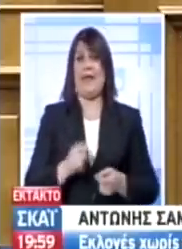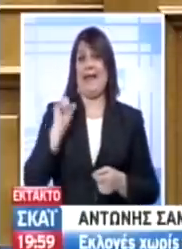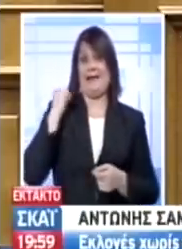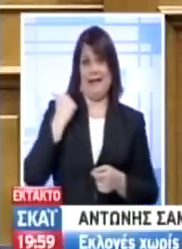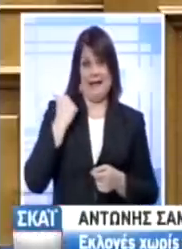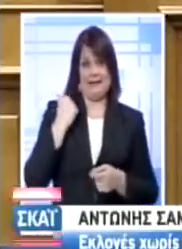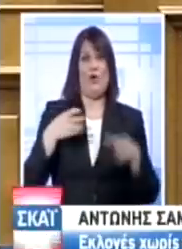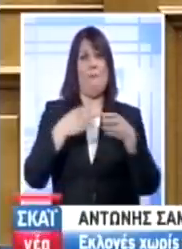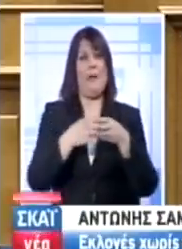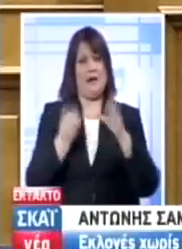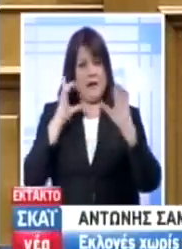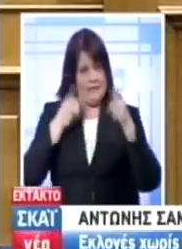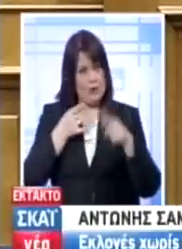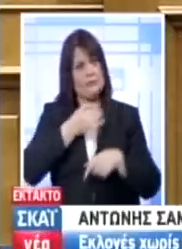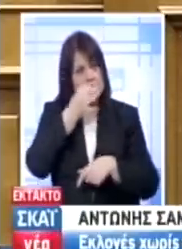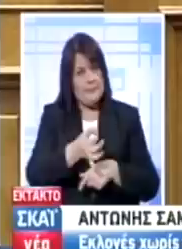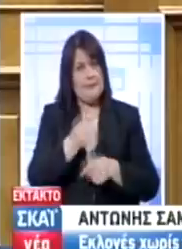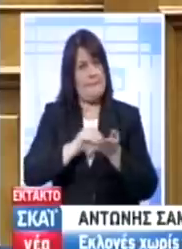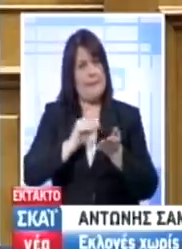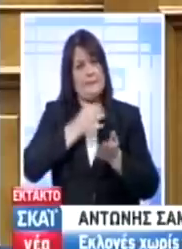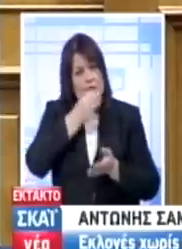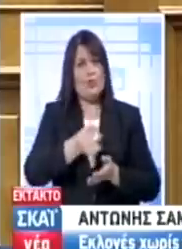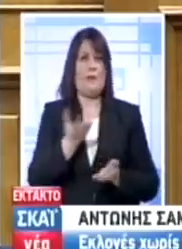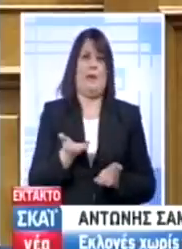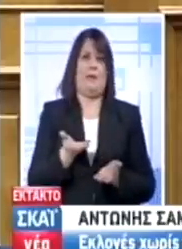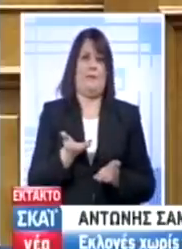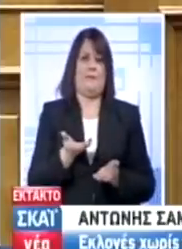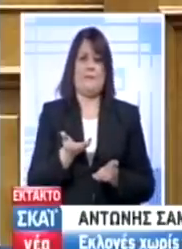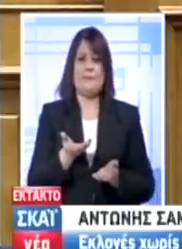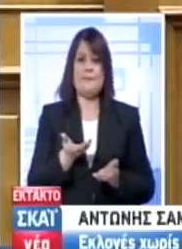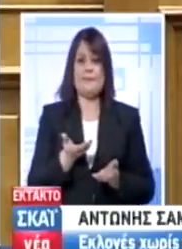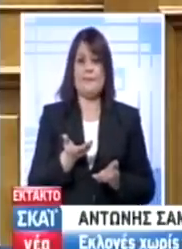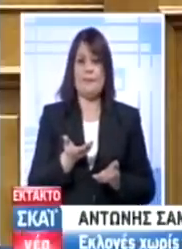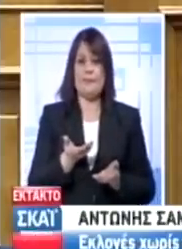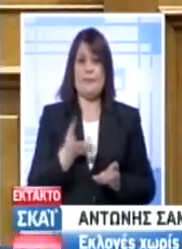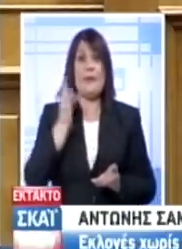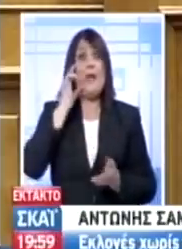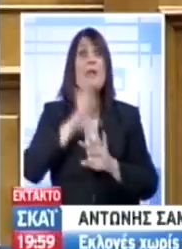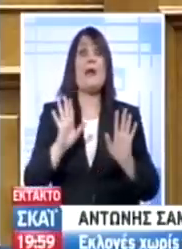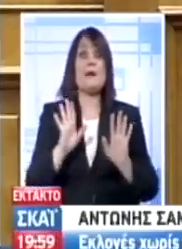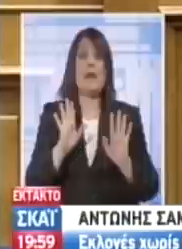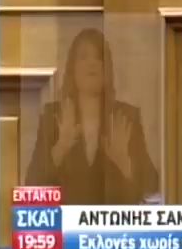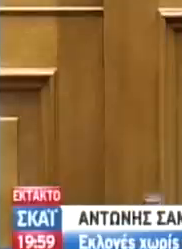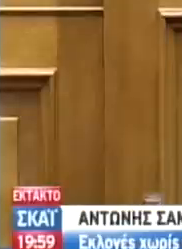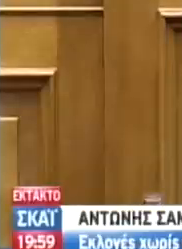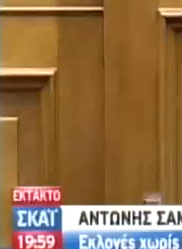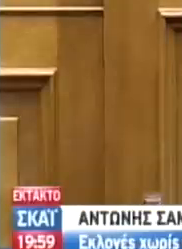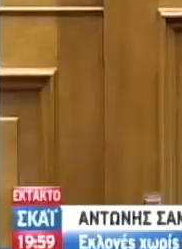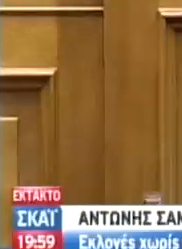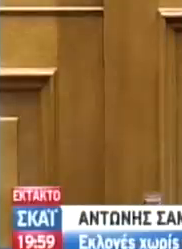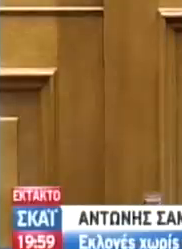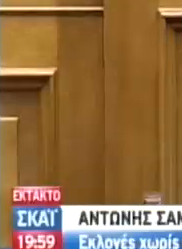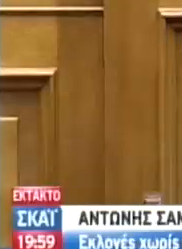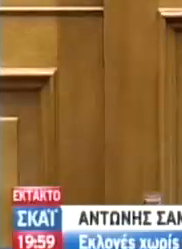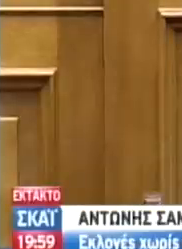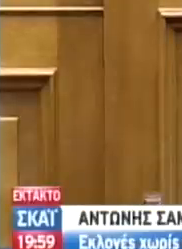της κοινοβουλευτικής μας ομάδος επανέλαβα μιλώντας ξανά. Μα καλά, δεν καταλαβαίνει τι θα πει αναπόφευκτο. Υπάρχει εδώ μέσα